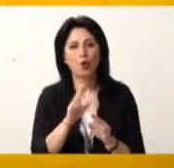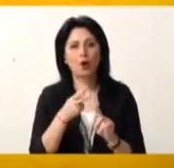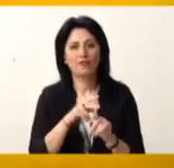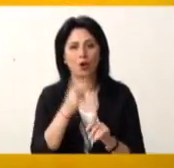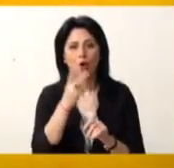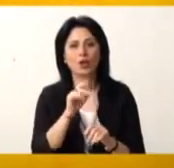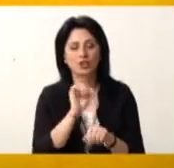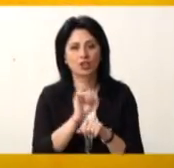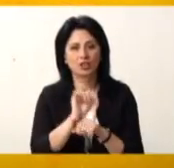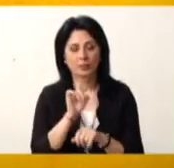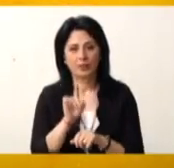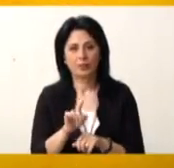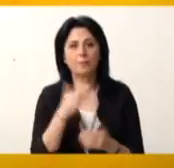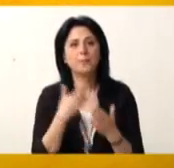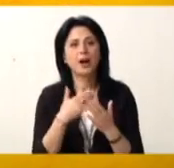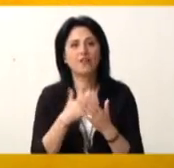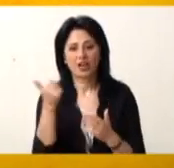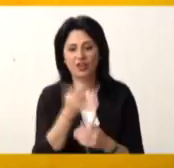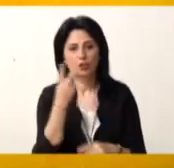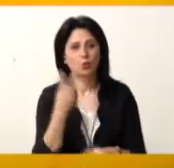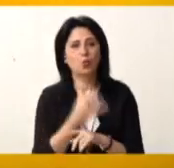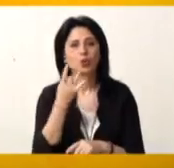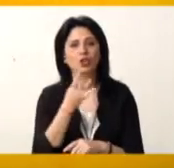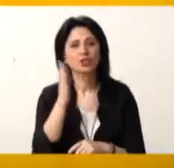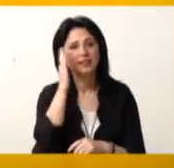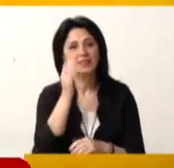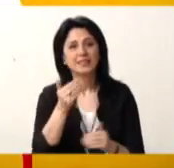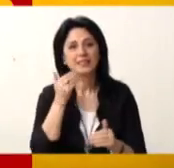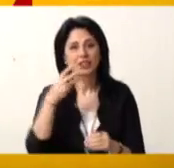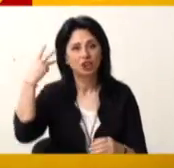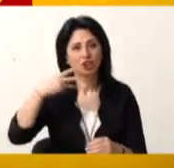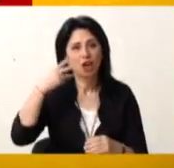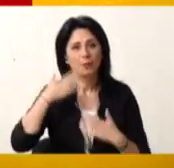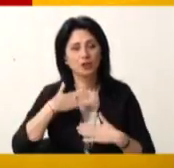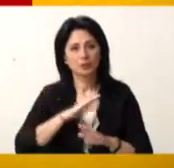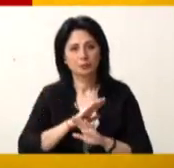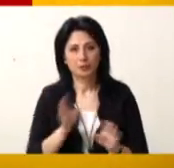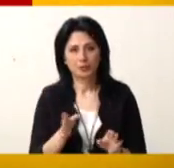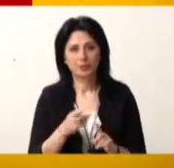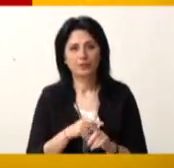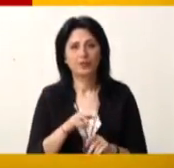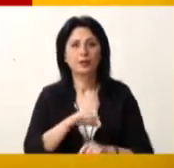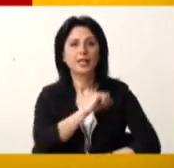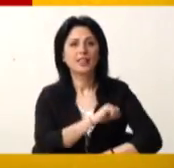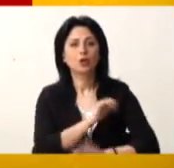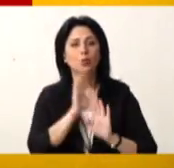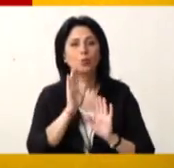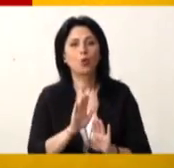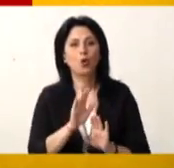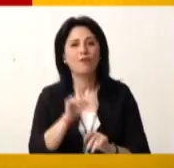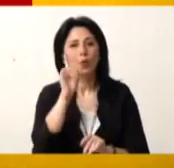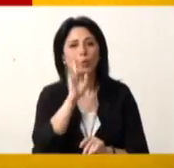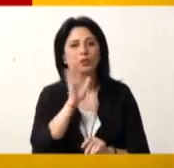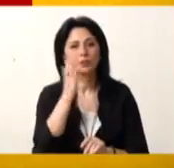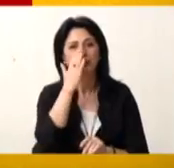ოფლდენის შესაჩერებლად, მაგალითად, კვირაში ორჯერ, ძილის წინ შხაპის მიღების შემდეგ. დეოდორანტები მხოლოდ